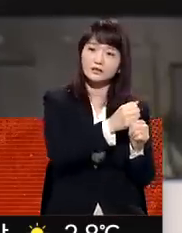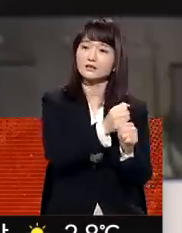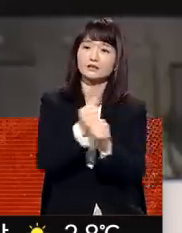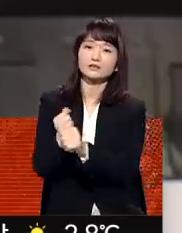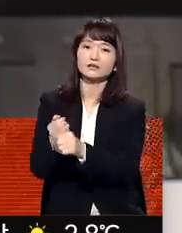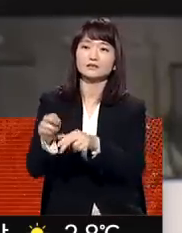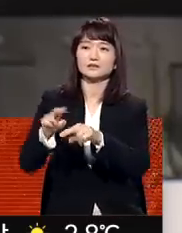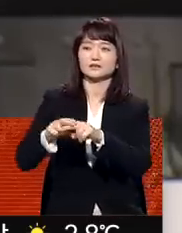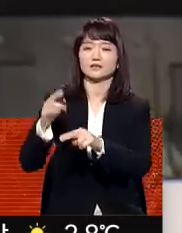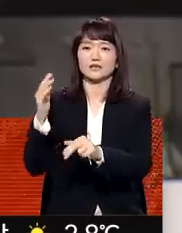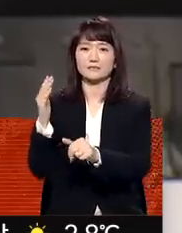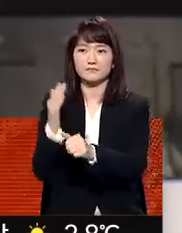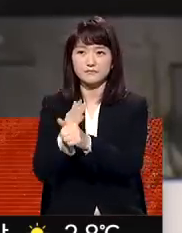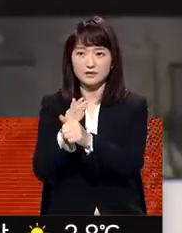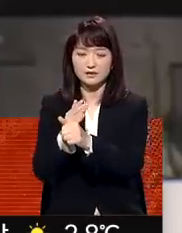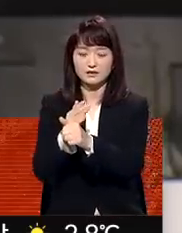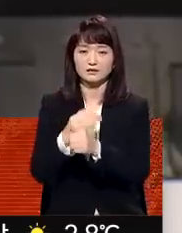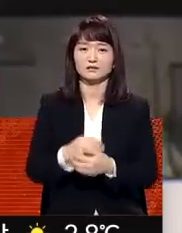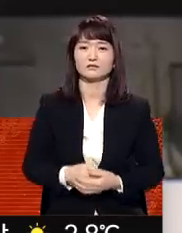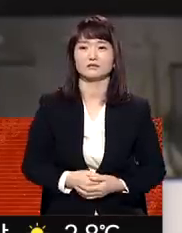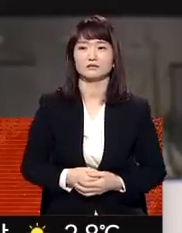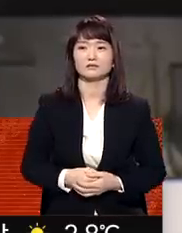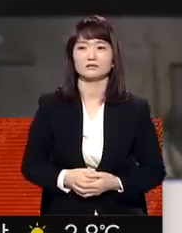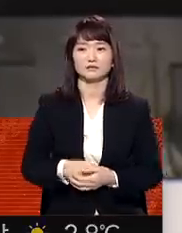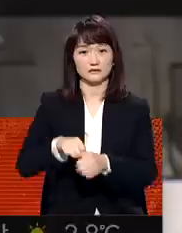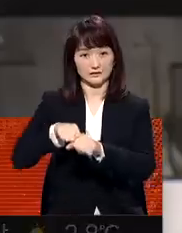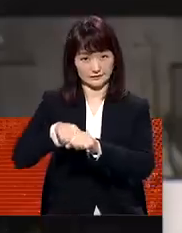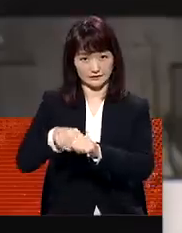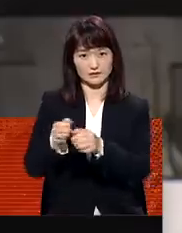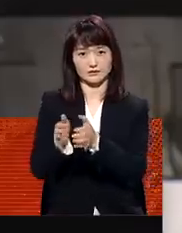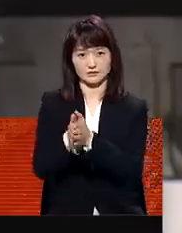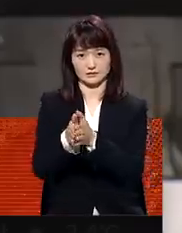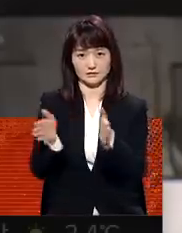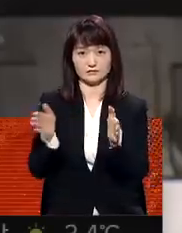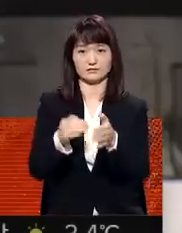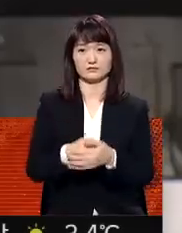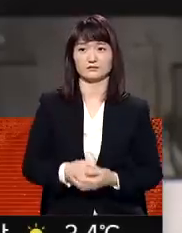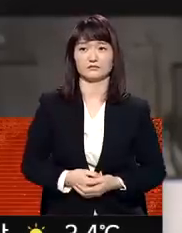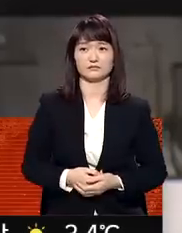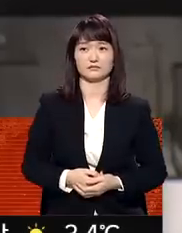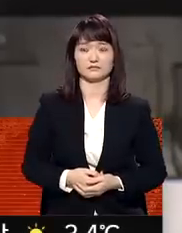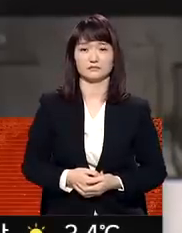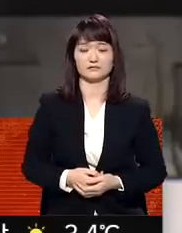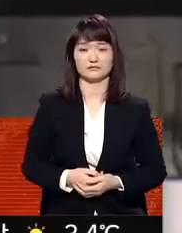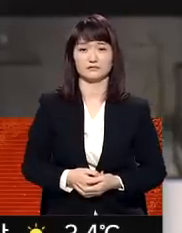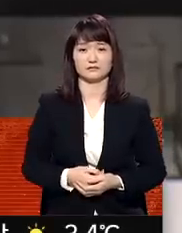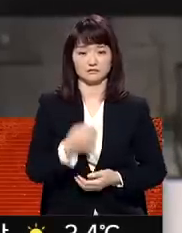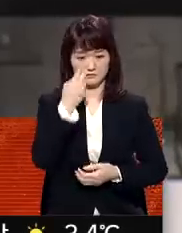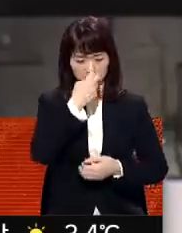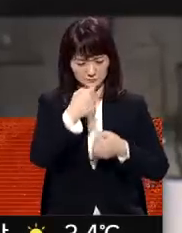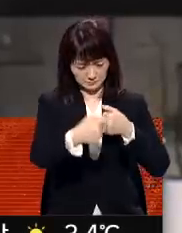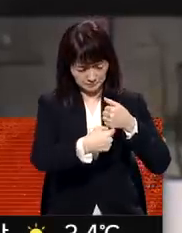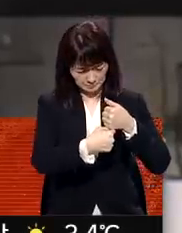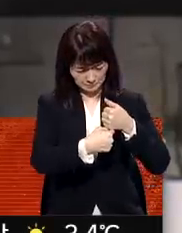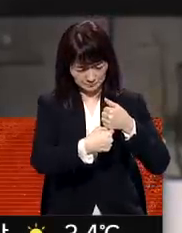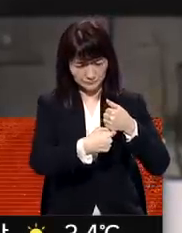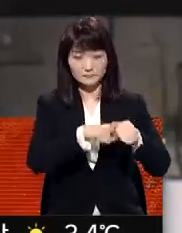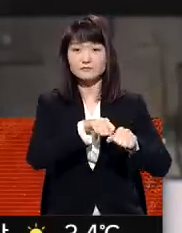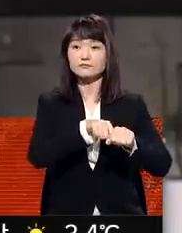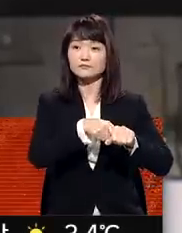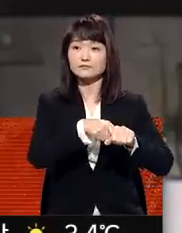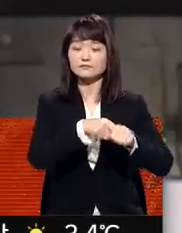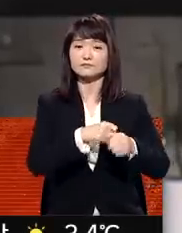아마 직위해제를 할 거예요 직위를 남겨놓고 그 다음에 이제 징계절차가 들어가는데 물론 피해자신문을 해가지고 처벌을 받지만 알다시피